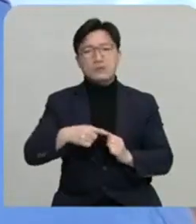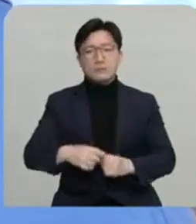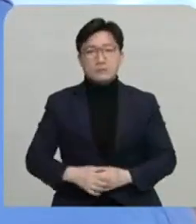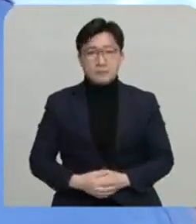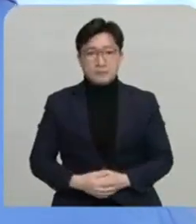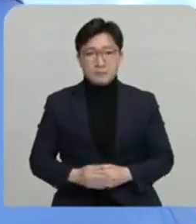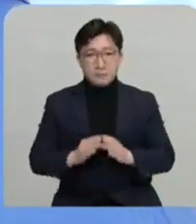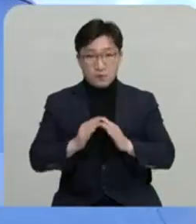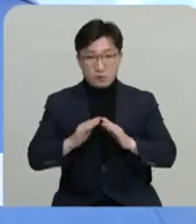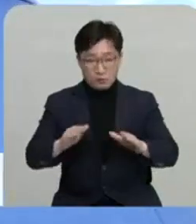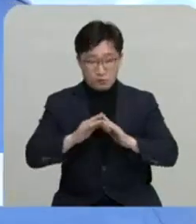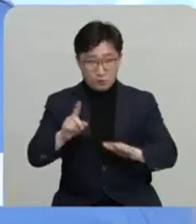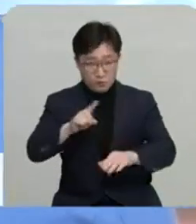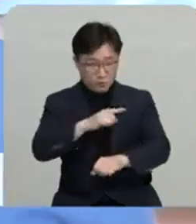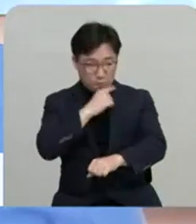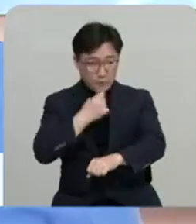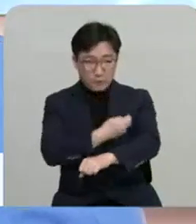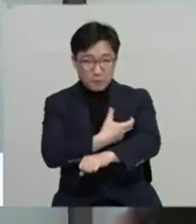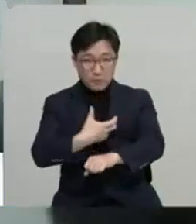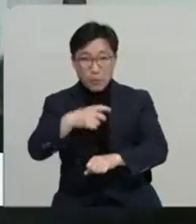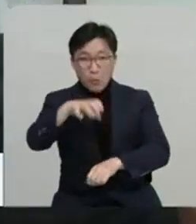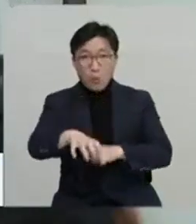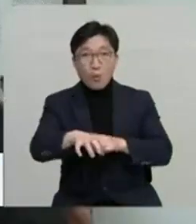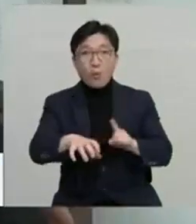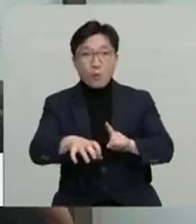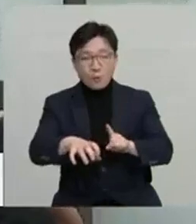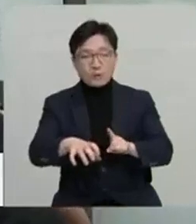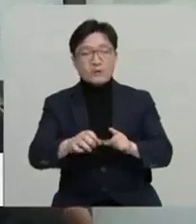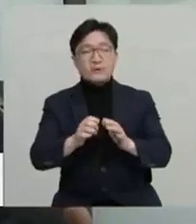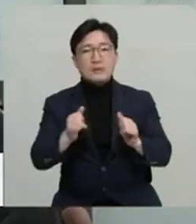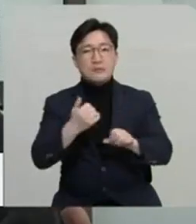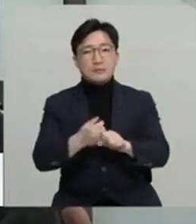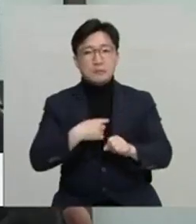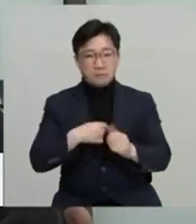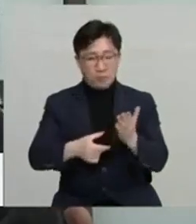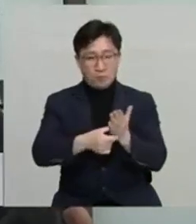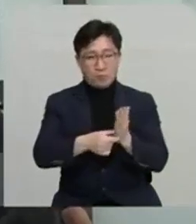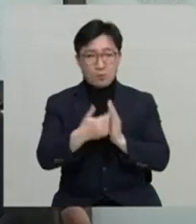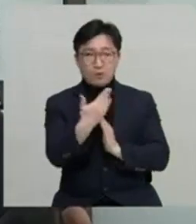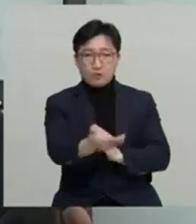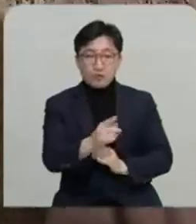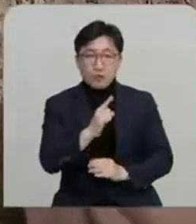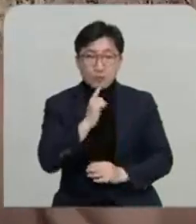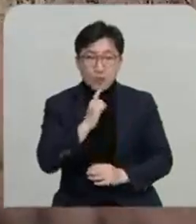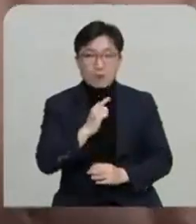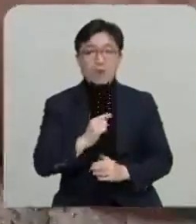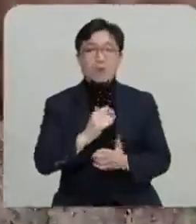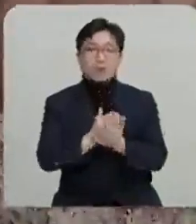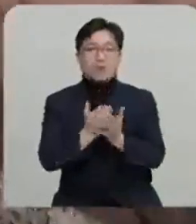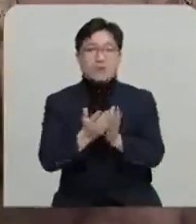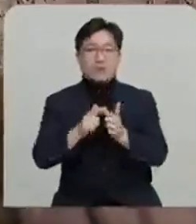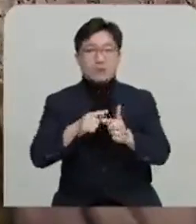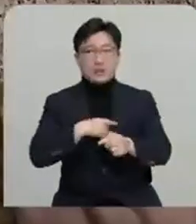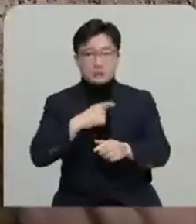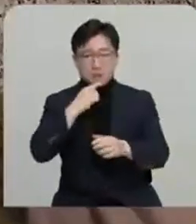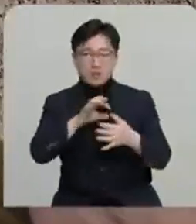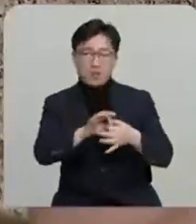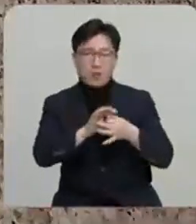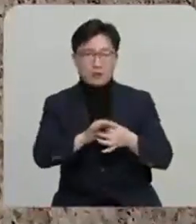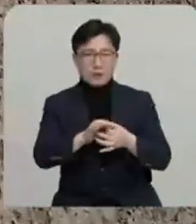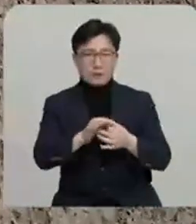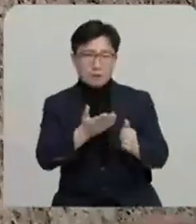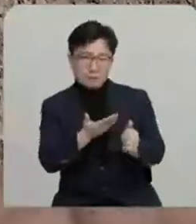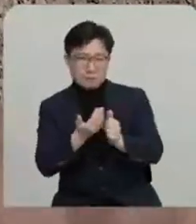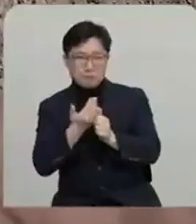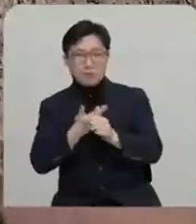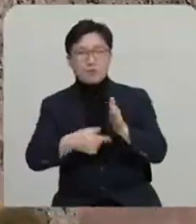전주시와 혈액원은 오는 29일까지 헌혈자에게 온누리 상품권을 추가 증정하는 등 헌혈에 대한 관심을